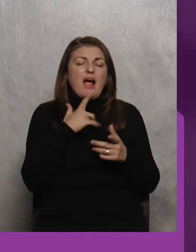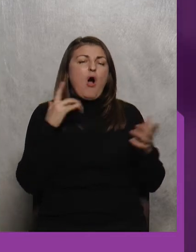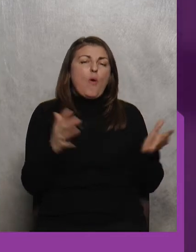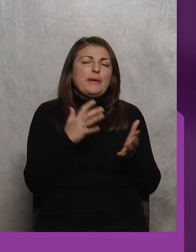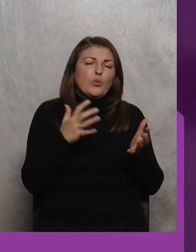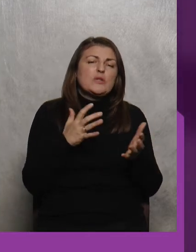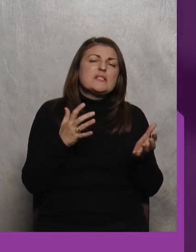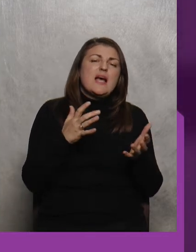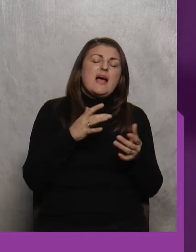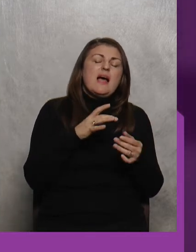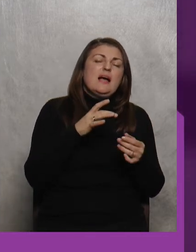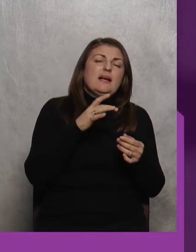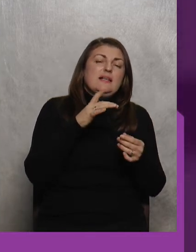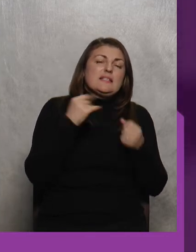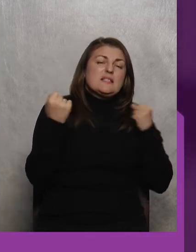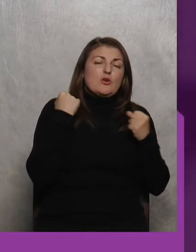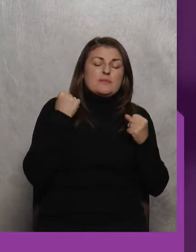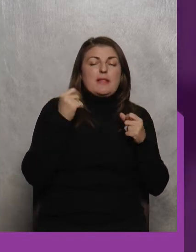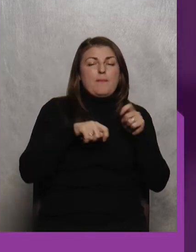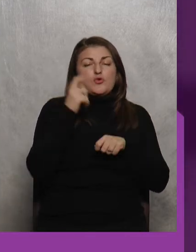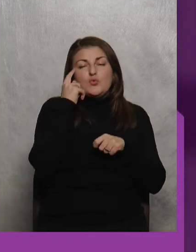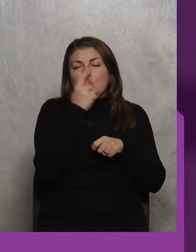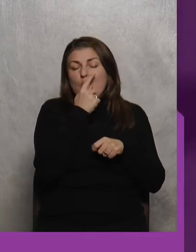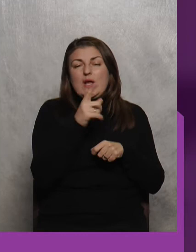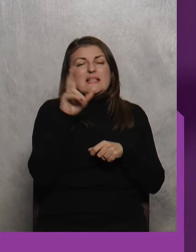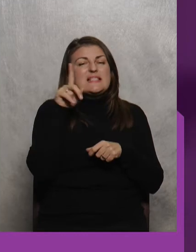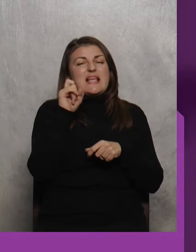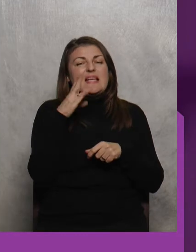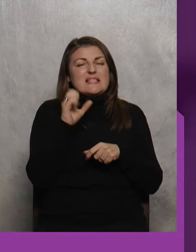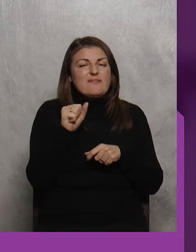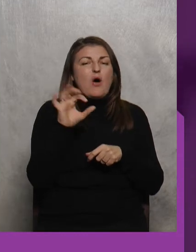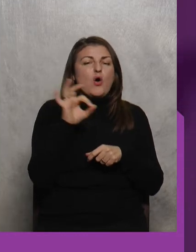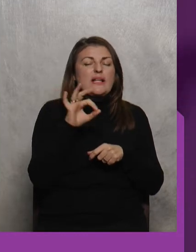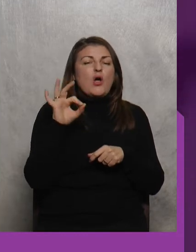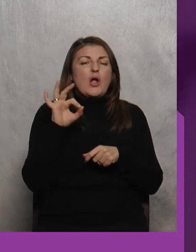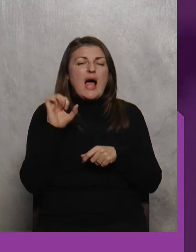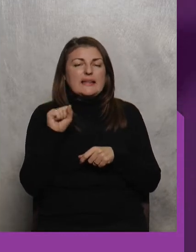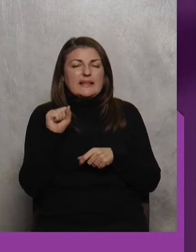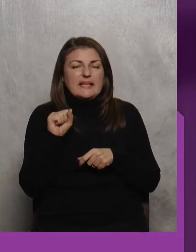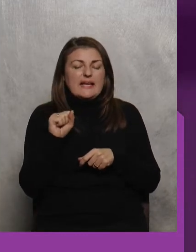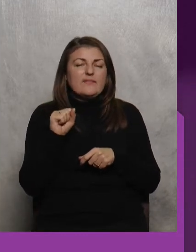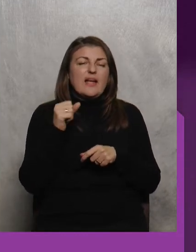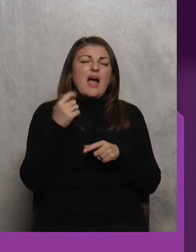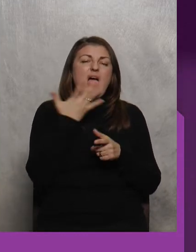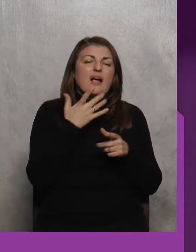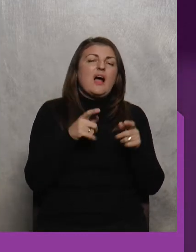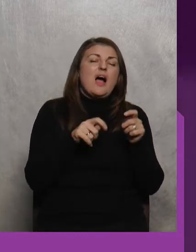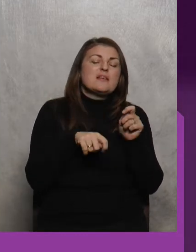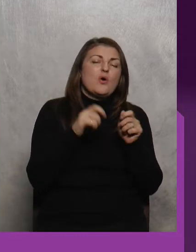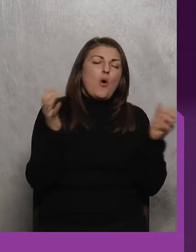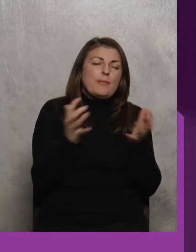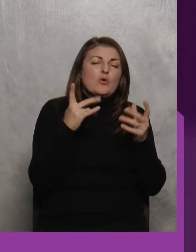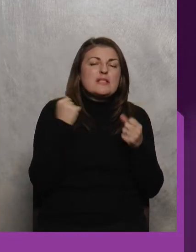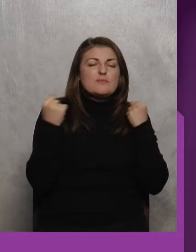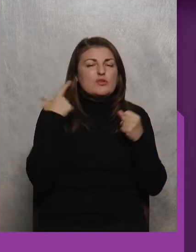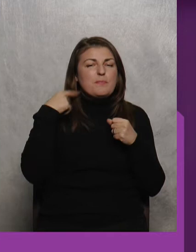опікується спортсменами порушенням зору, і Зайцевій Олені Андріївні, яка опікується спортсменами з ураженням опорно-рухового